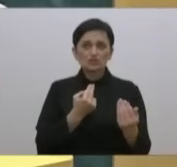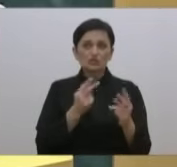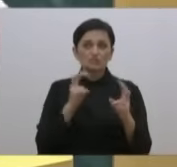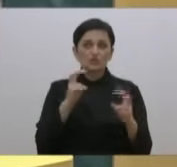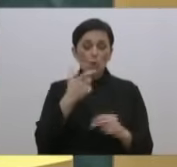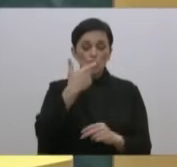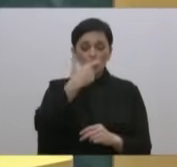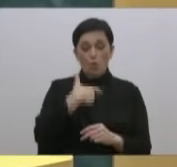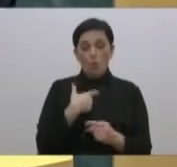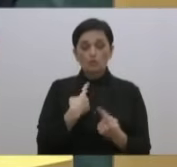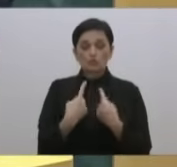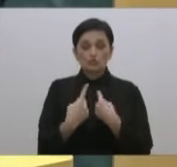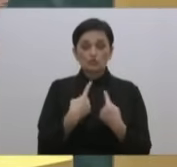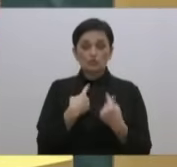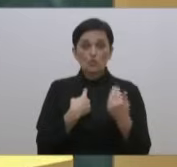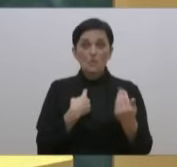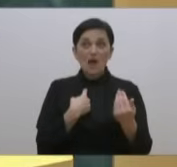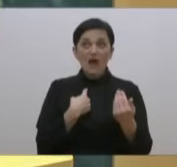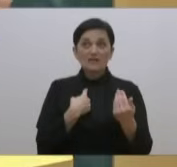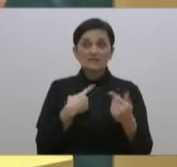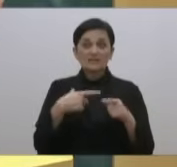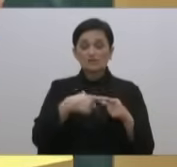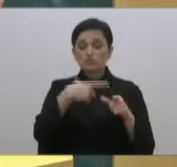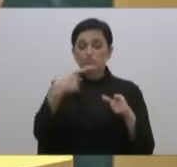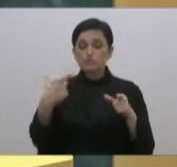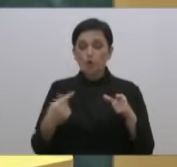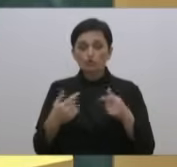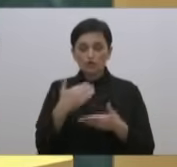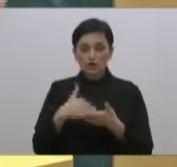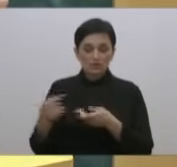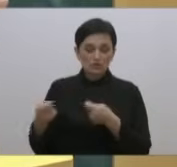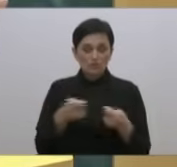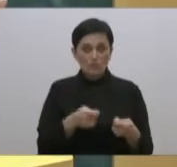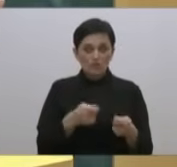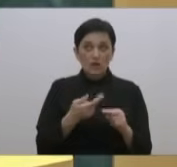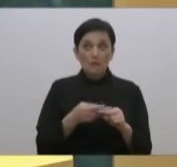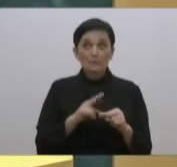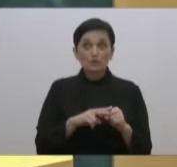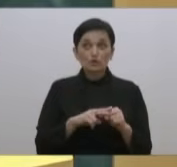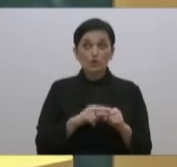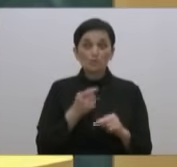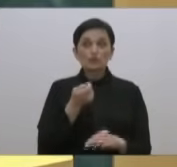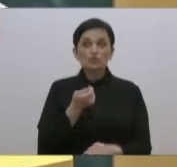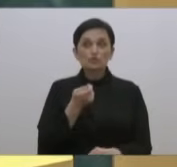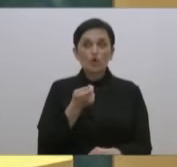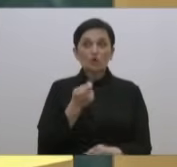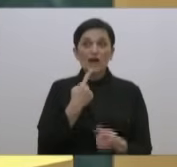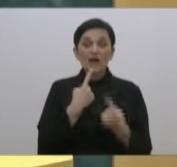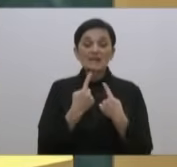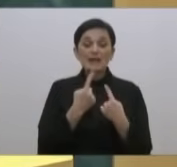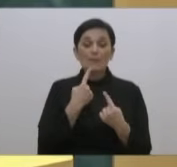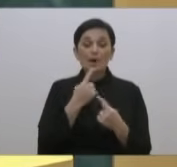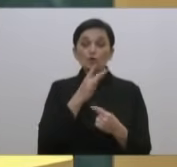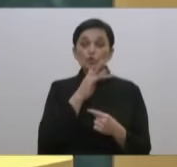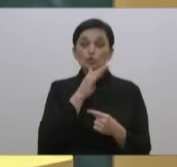კონსტრუქციულობა ბრჭყალებში, რა თქმა უნდა, და ამათი ლეღვის ფოთლობა შედეგს მოიტანს. ამიტომ ცოტა ლაპარაკის